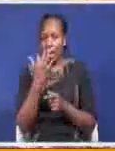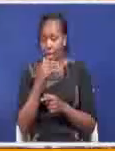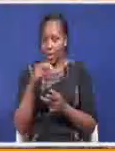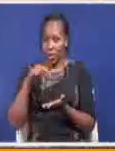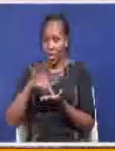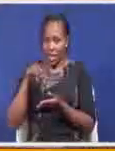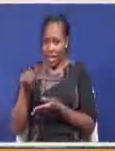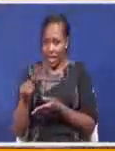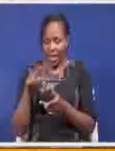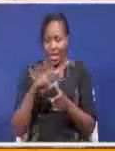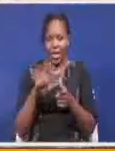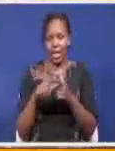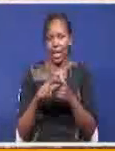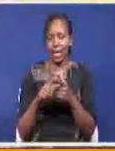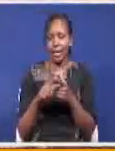Gachagua